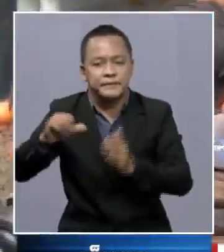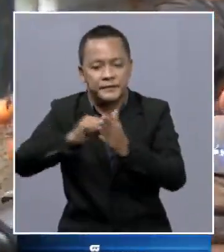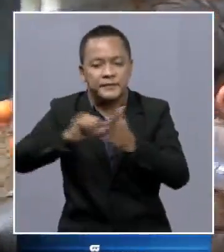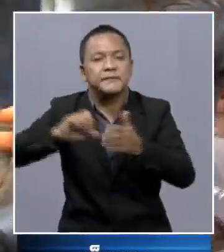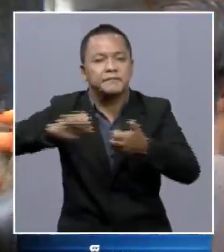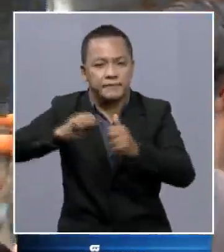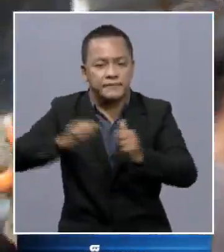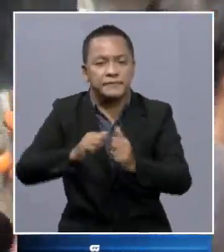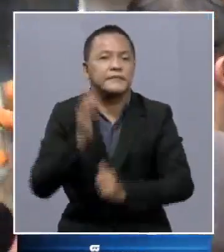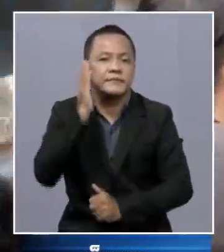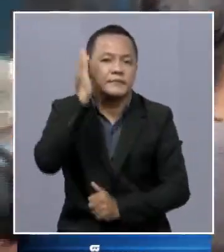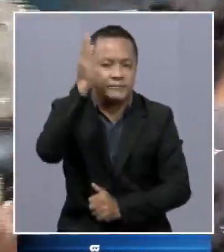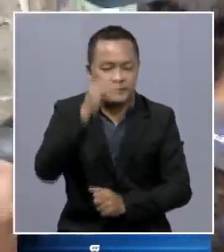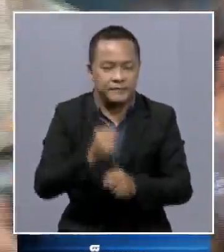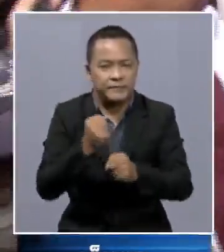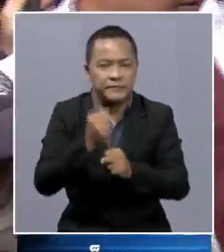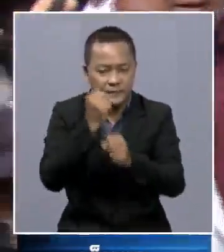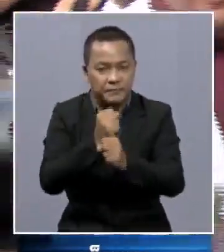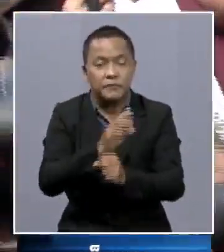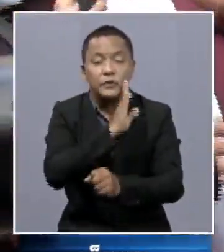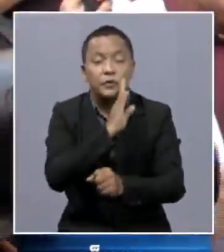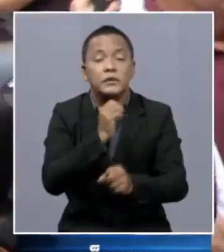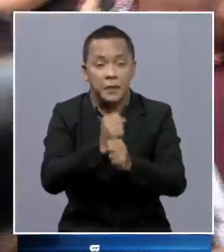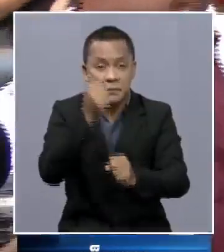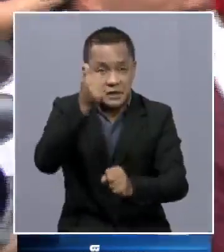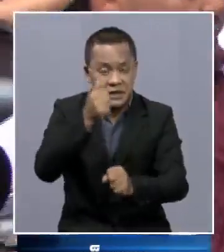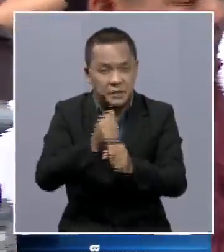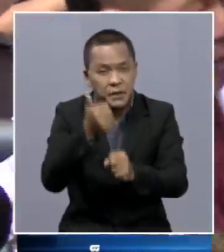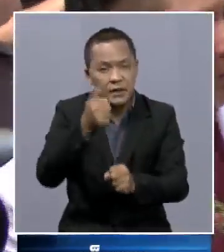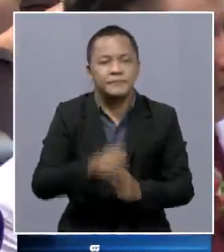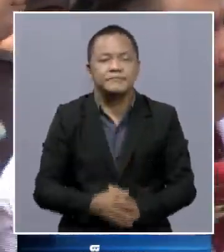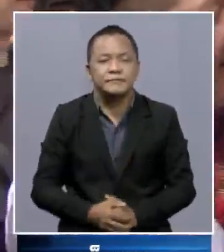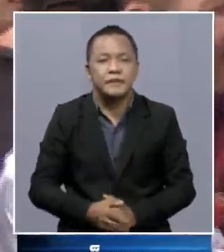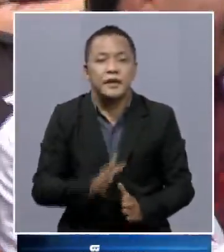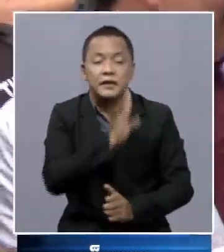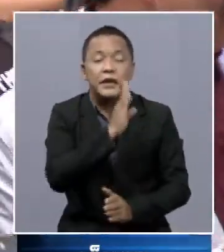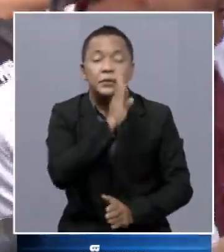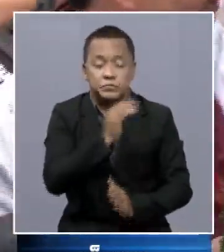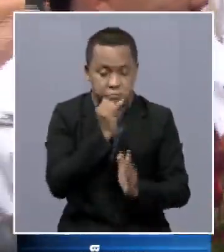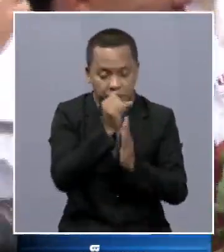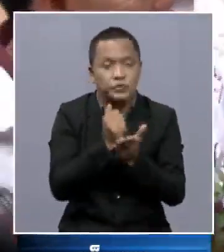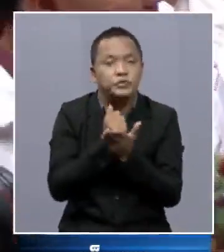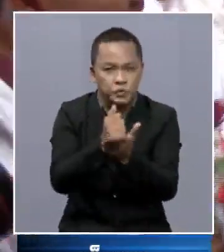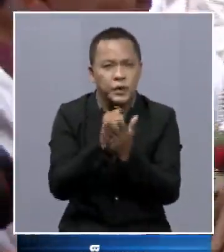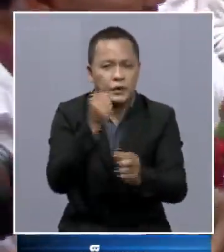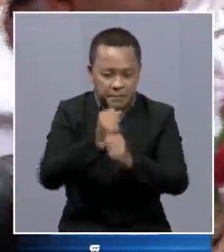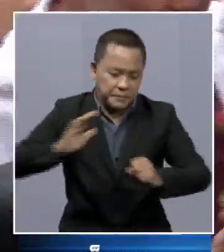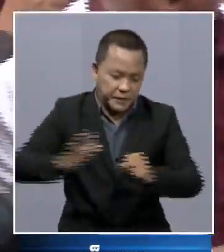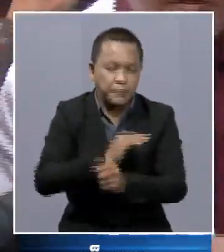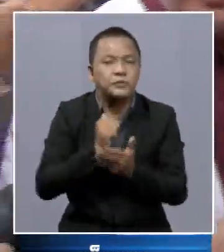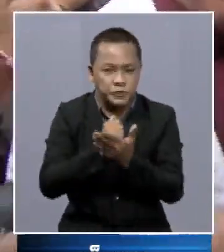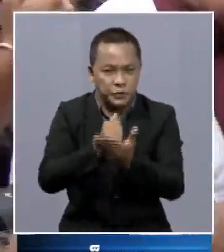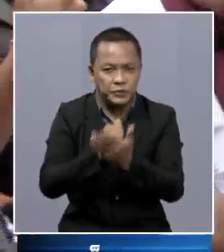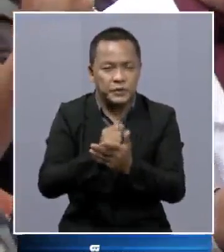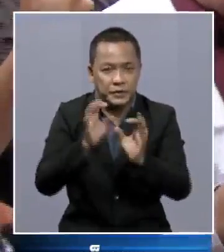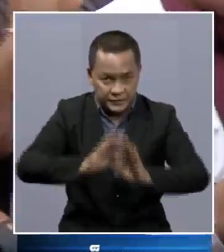้ ขายปัหาให้ได้ก็ขึนอยู่กับการกฐม่าเราจะทำได้ดีขนาดไหนแต่ว่ารงพืนที่ชวยเหลือ ทำเต็ที่อยู่แล้ว